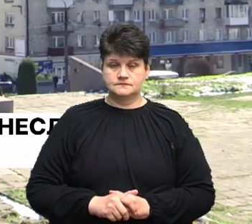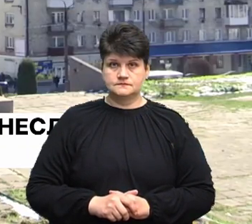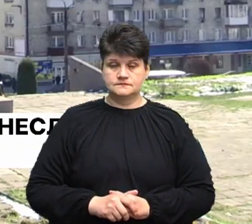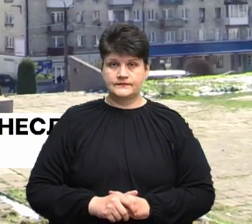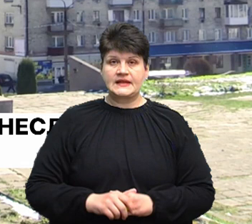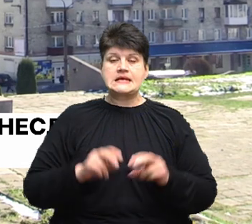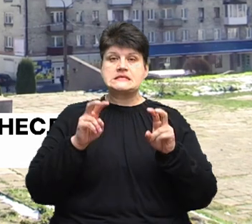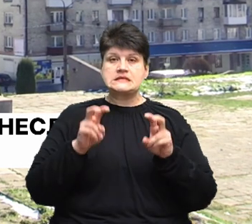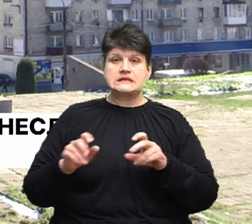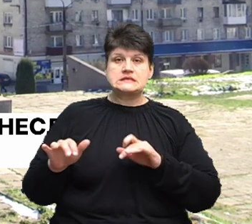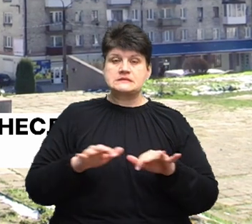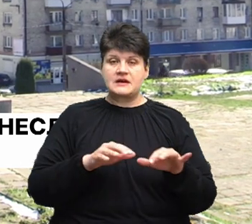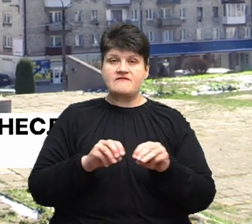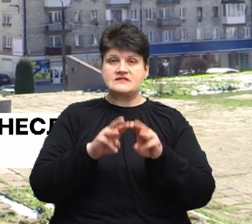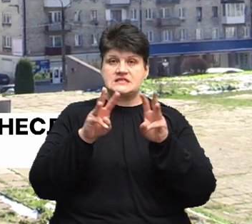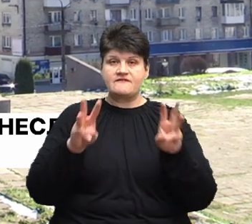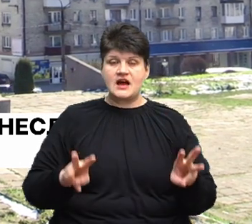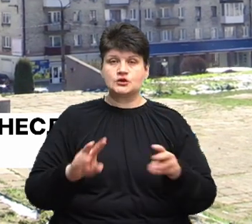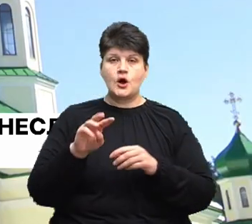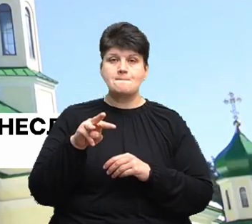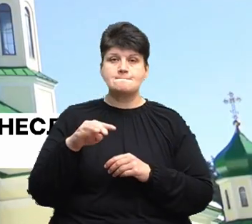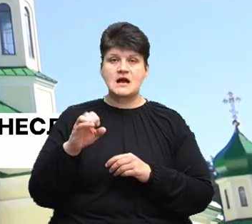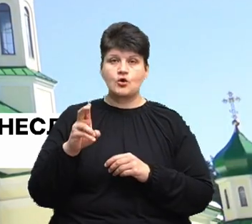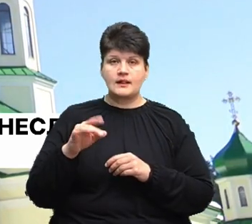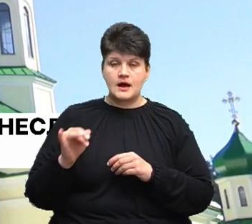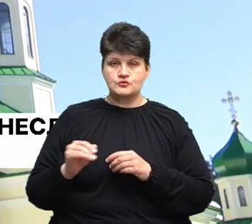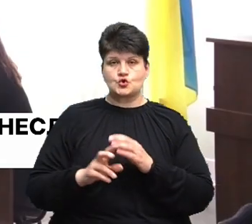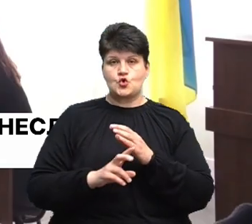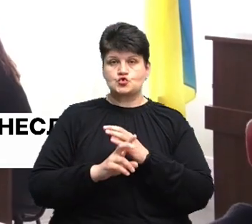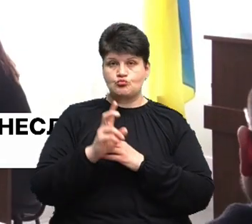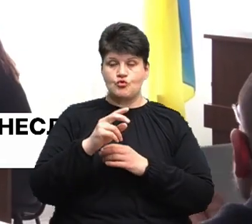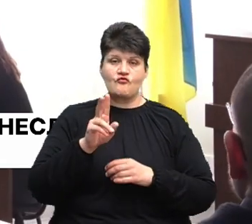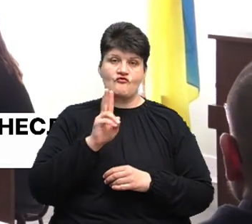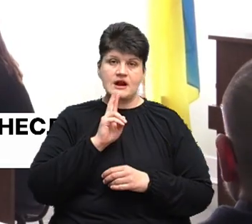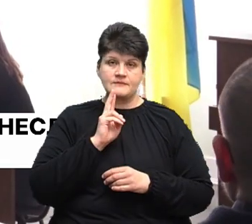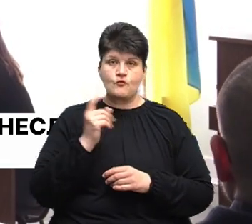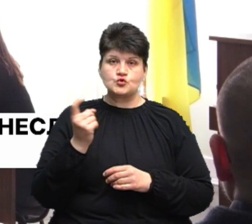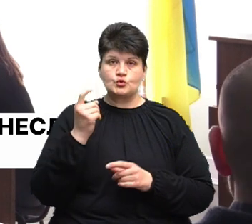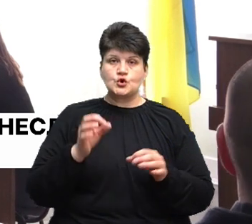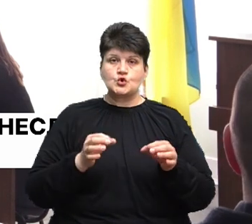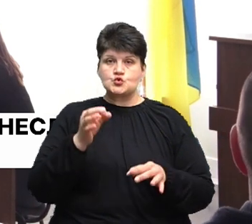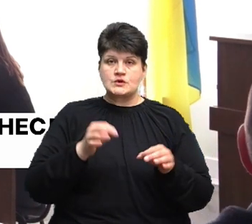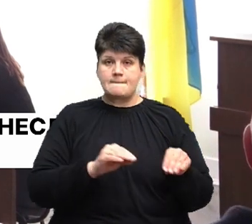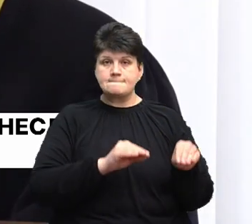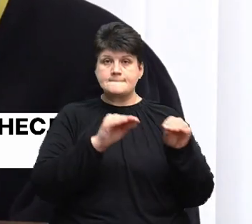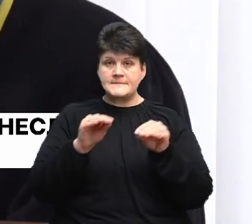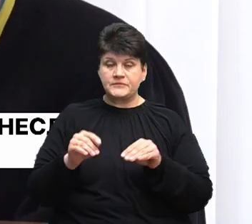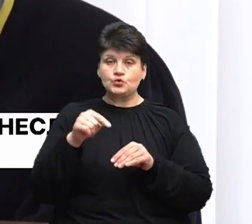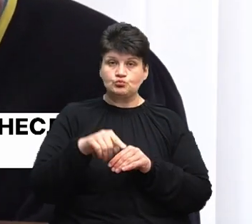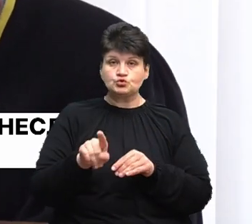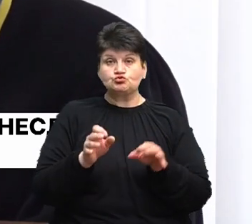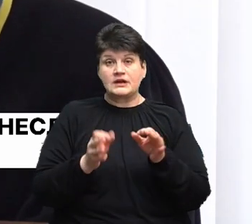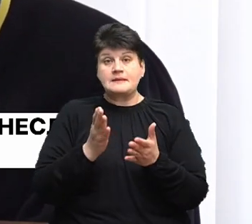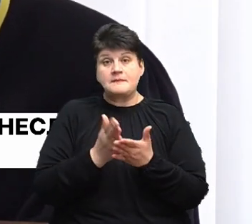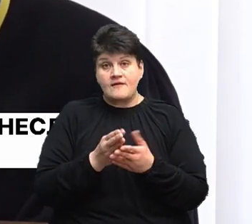Засідання у справі Свято-Миколаївського собору в Кременці у Тернопільському господарському суді перенесли через те, що суддя, який мав би розглядати